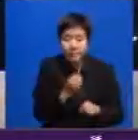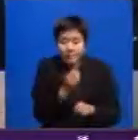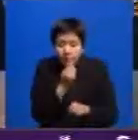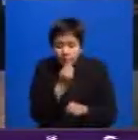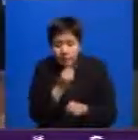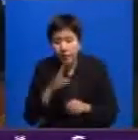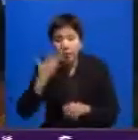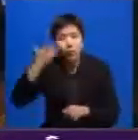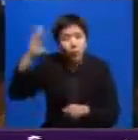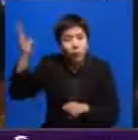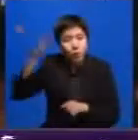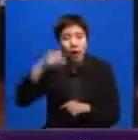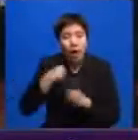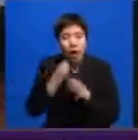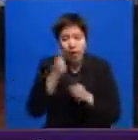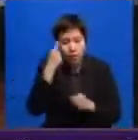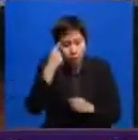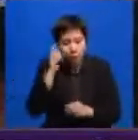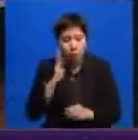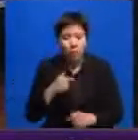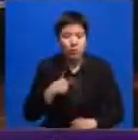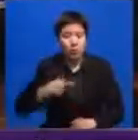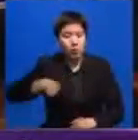เพื่อสร้างความปลอดภัยและความมั่นใจให้ประชาชน